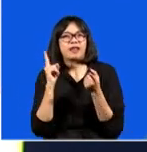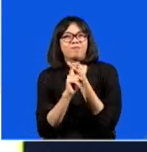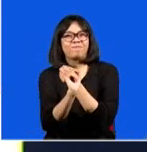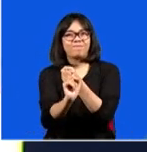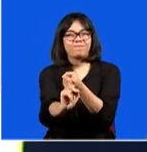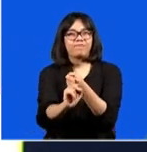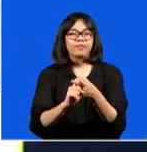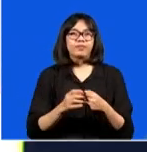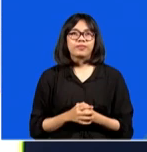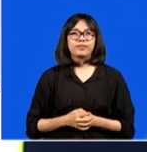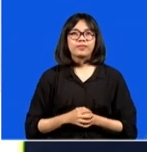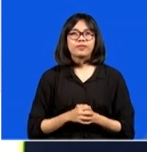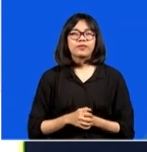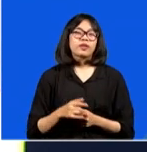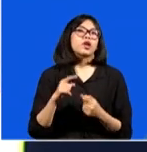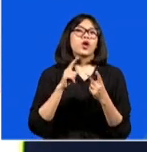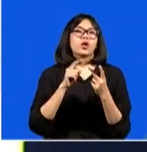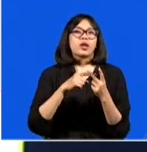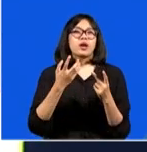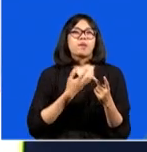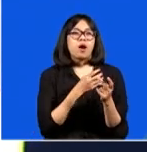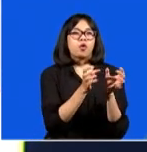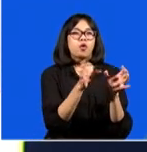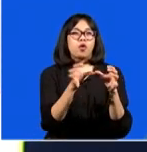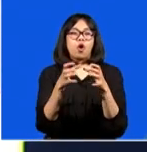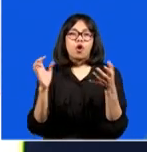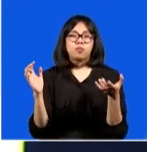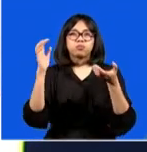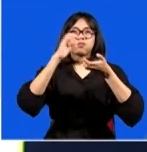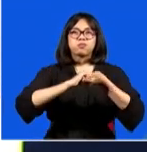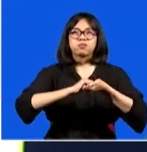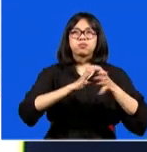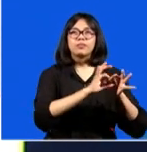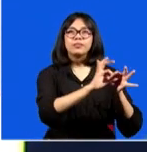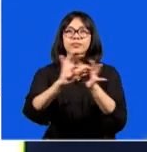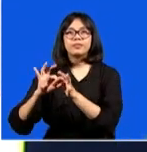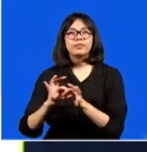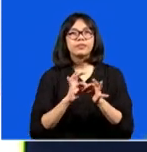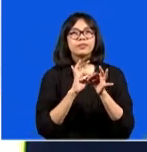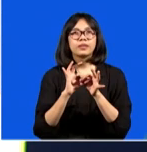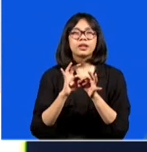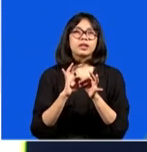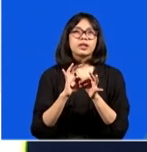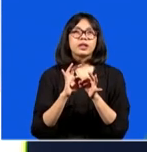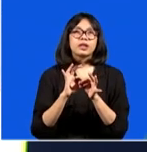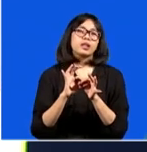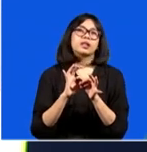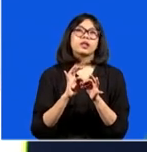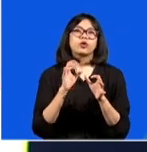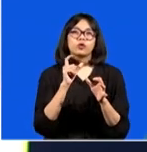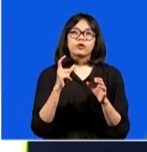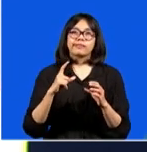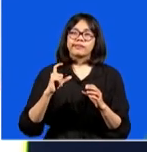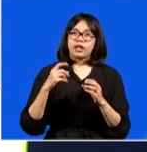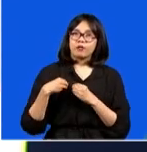saya ingin membangun kolaborasi di sekolah karena karya terdekat atau lahan untuk bergaya terdekat itu